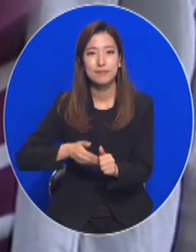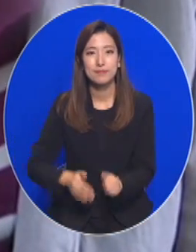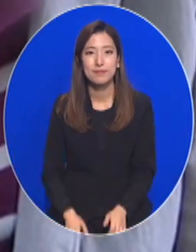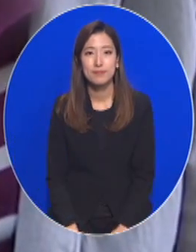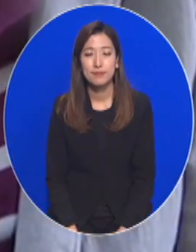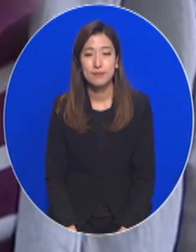입니다